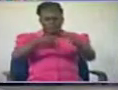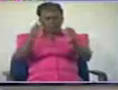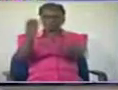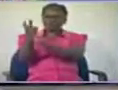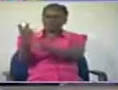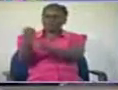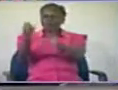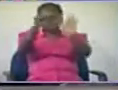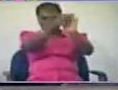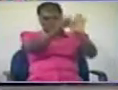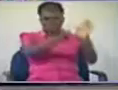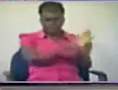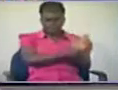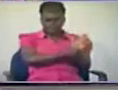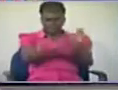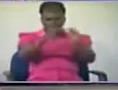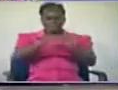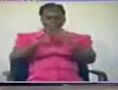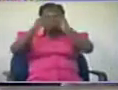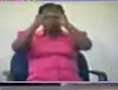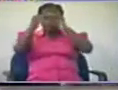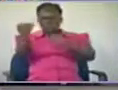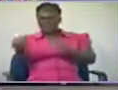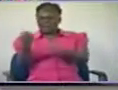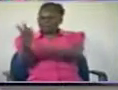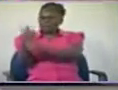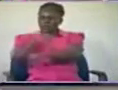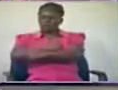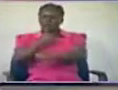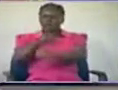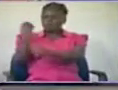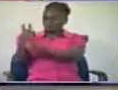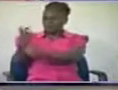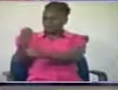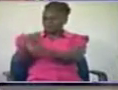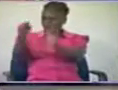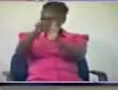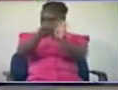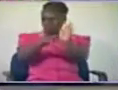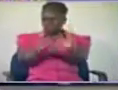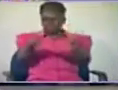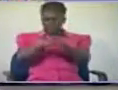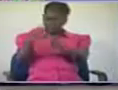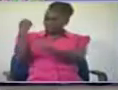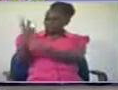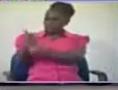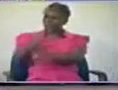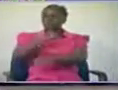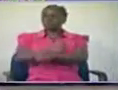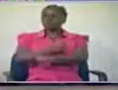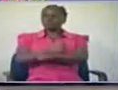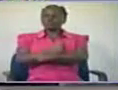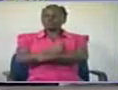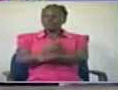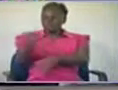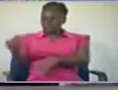12. Kwenda junior secondary, 12. Na pia katika secondary, hiyo junior